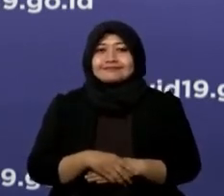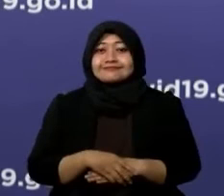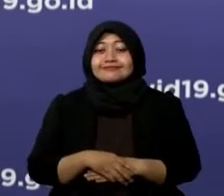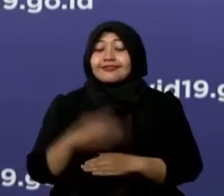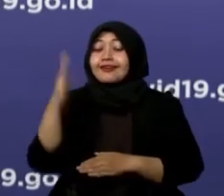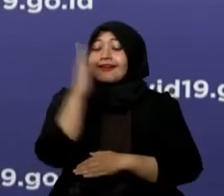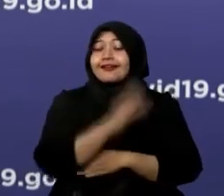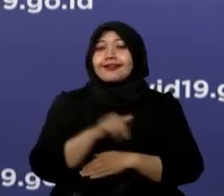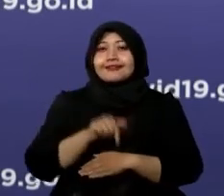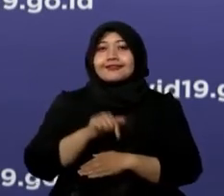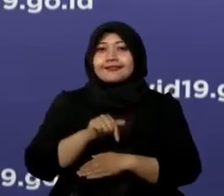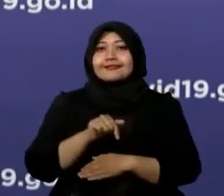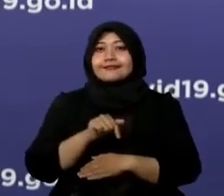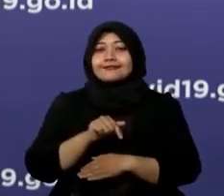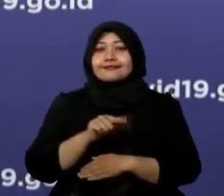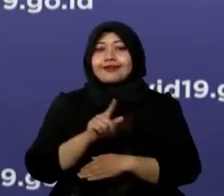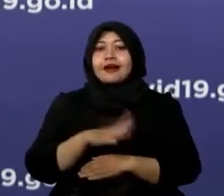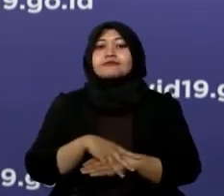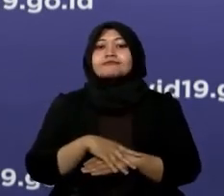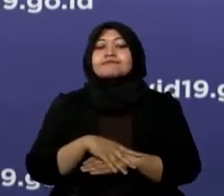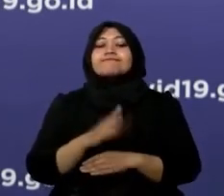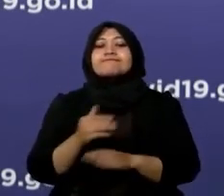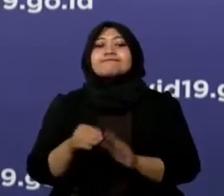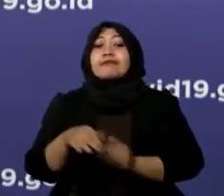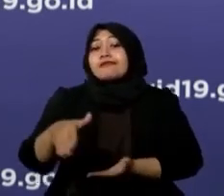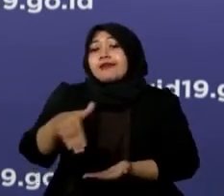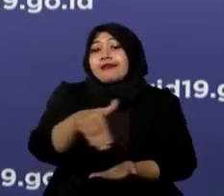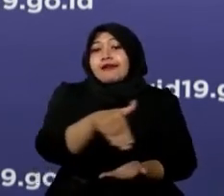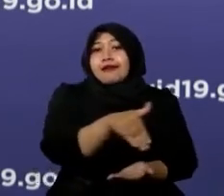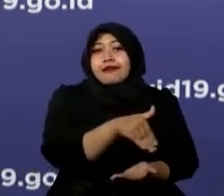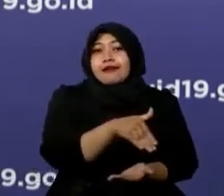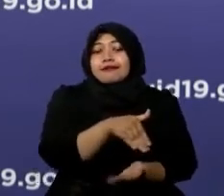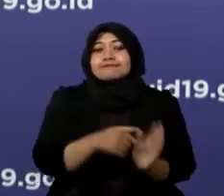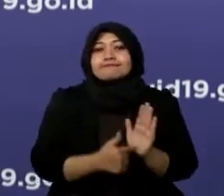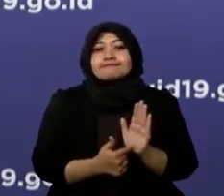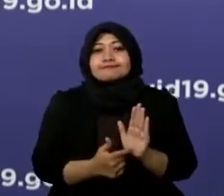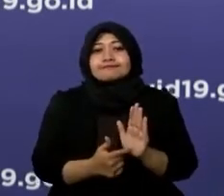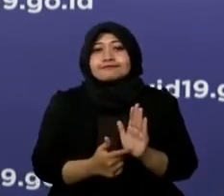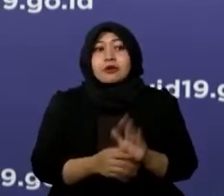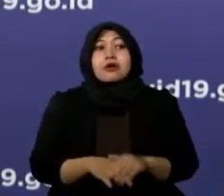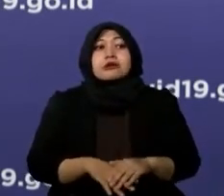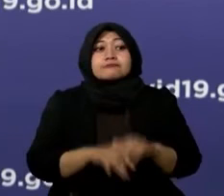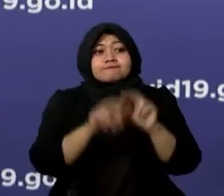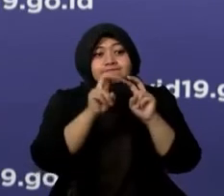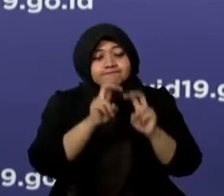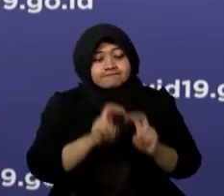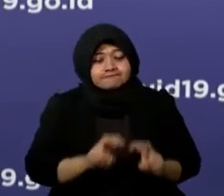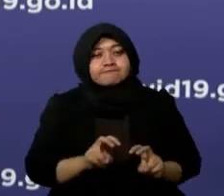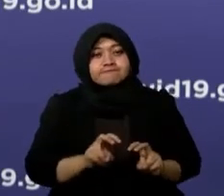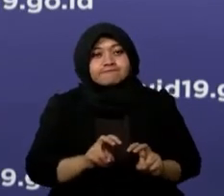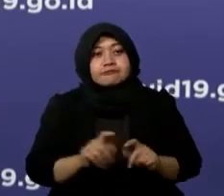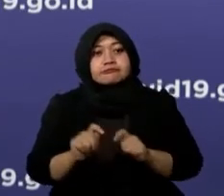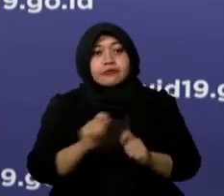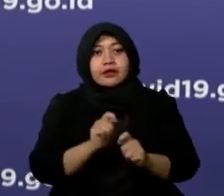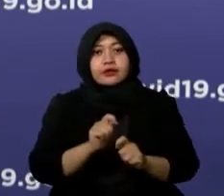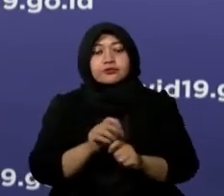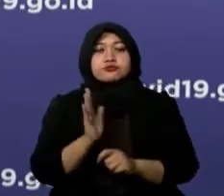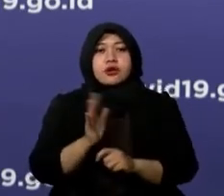Saudara, hari ini saya akan menyampaikan tentang kinerja data. Kita telah melakukan pemeriksaan spesimen hari ini